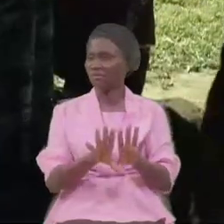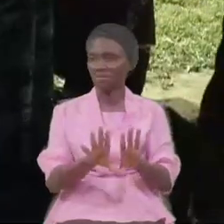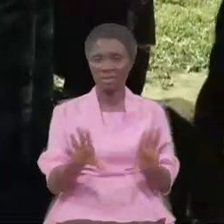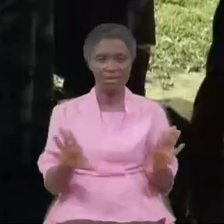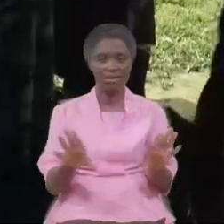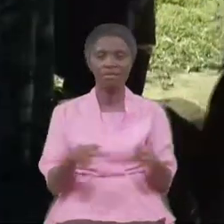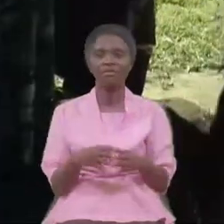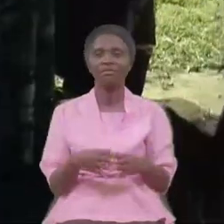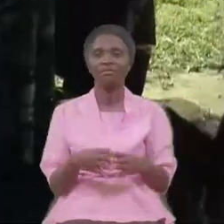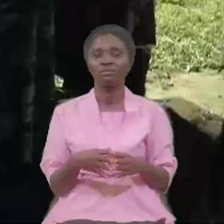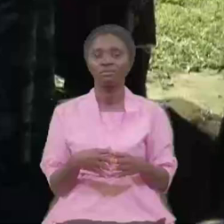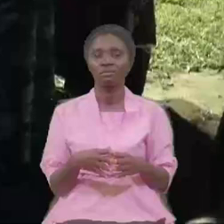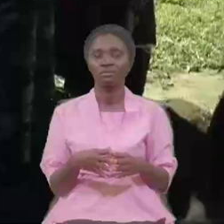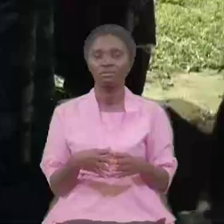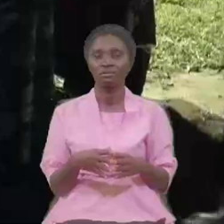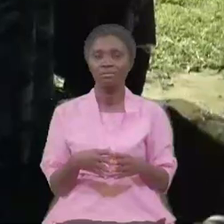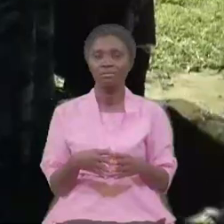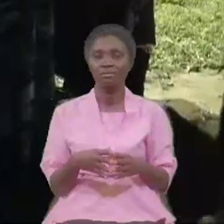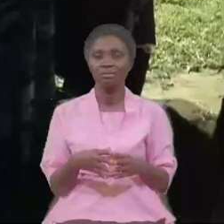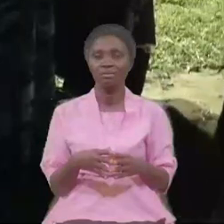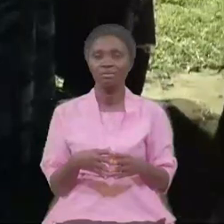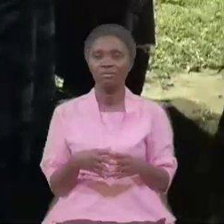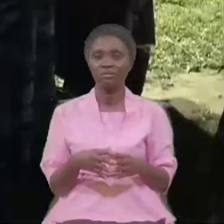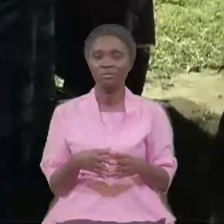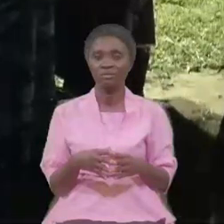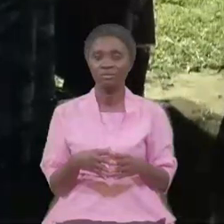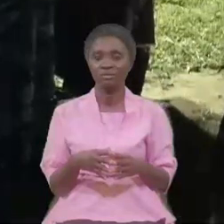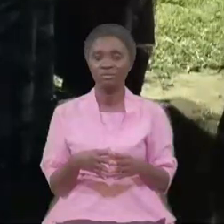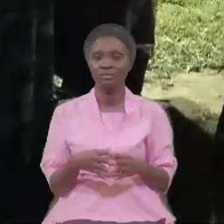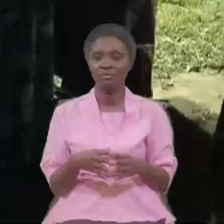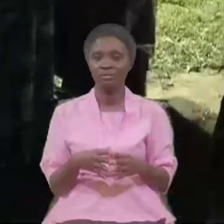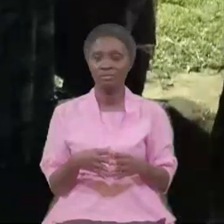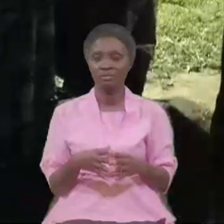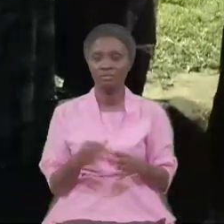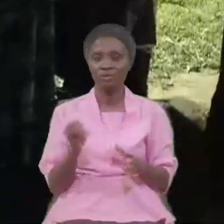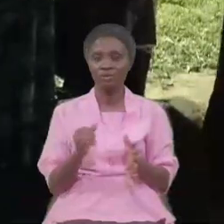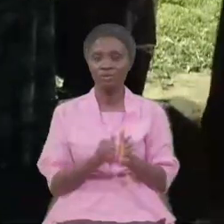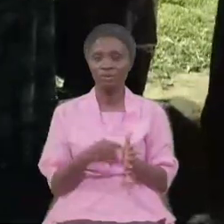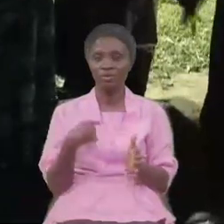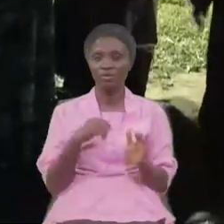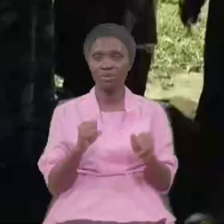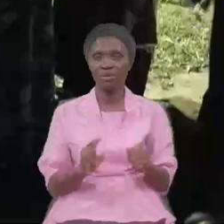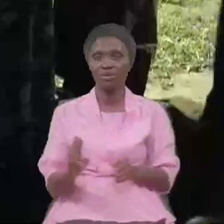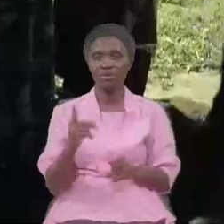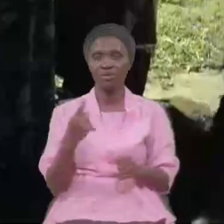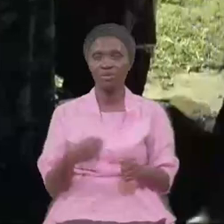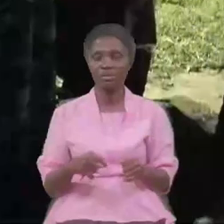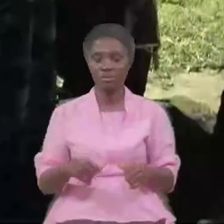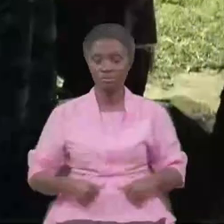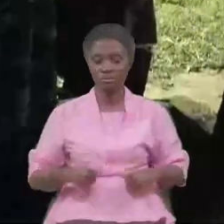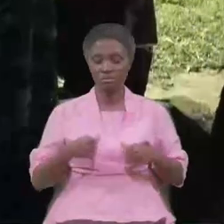Que les noms, que vos noms soient écrits en